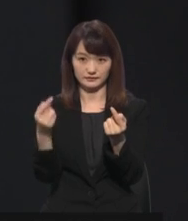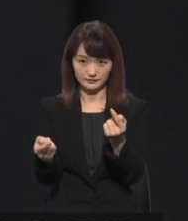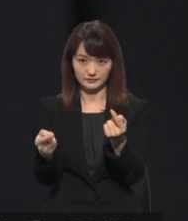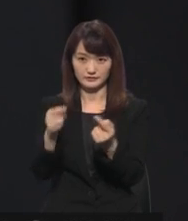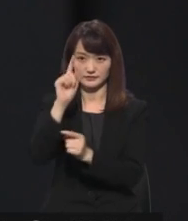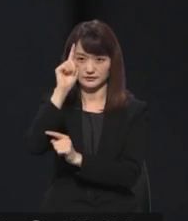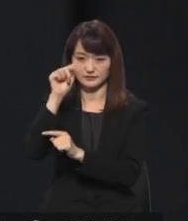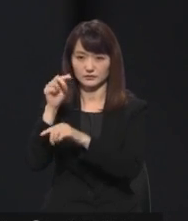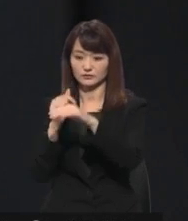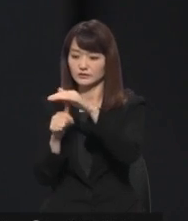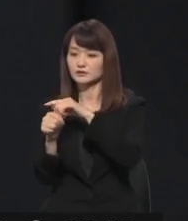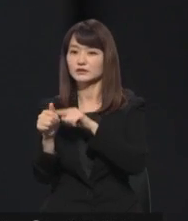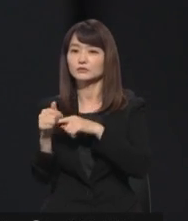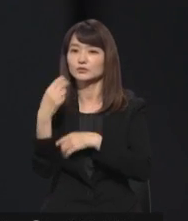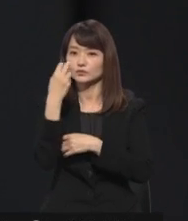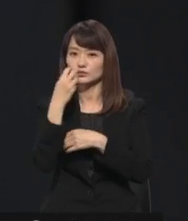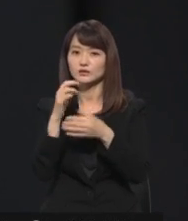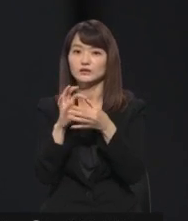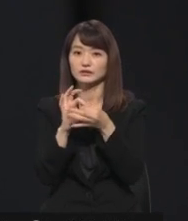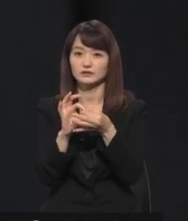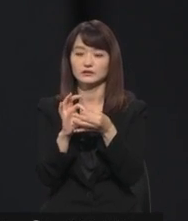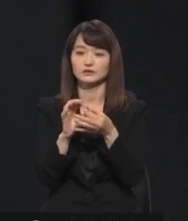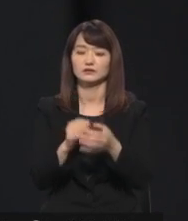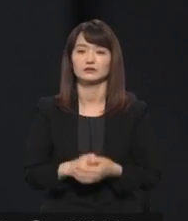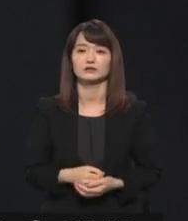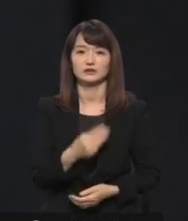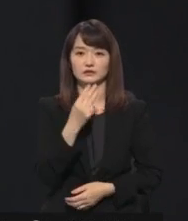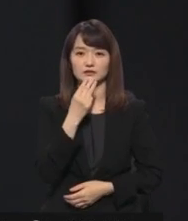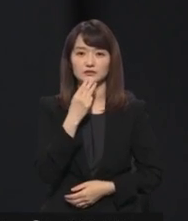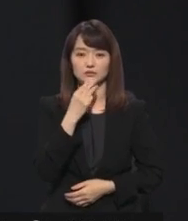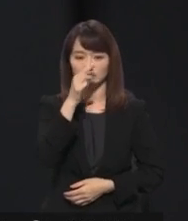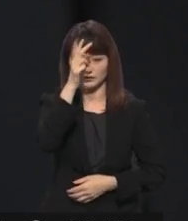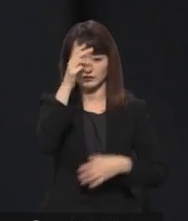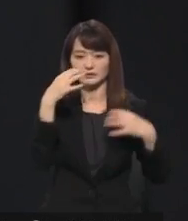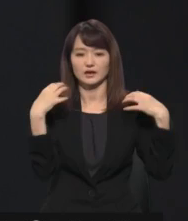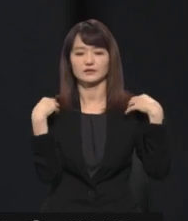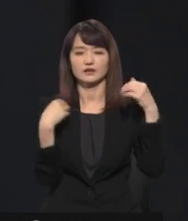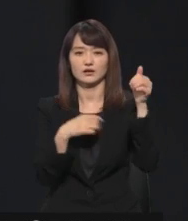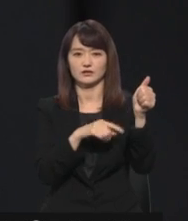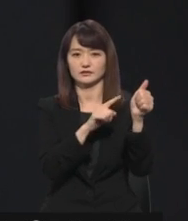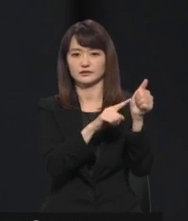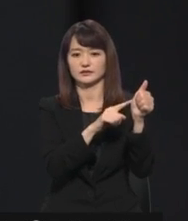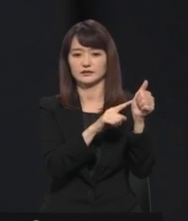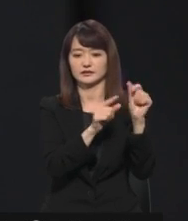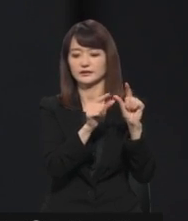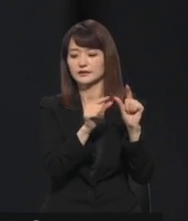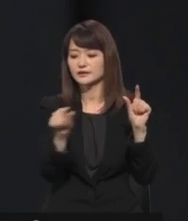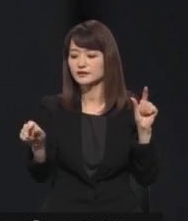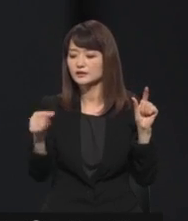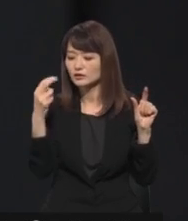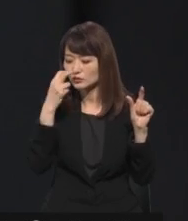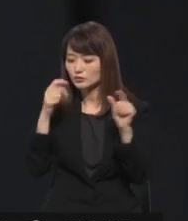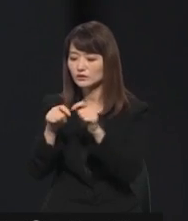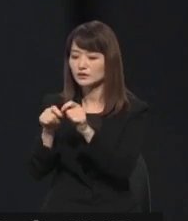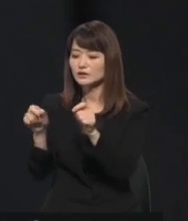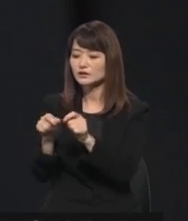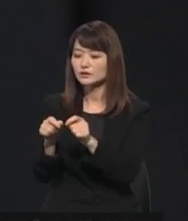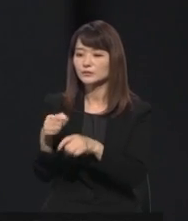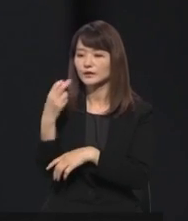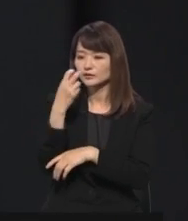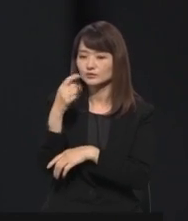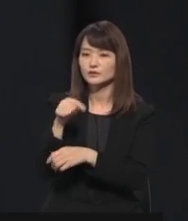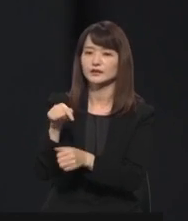이주석 대표의 수사 관련되서 성 경찰청장이 일소 수사팀에 대해서 수사를 재촉하고